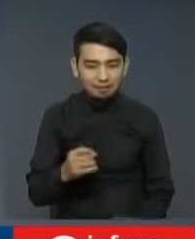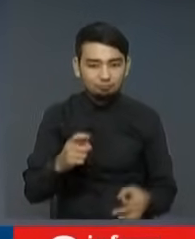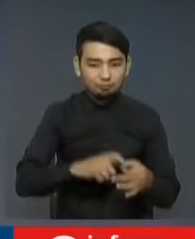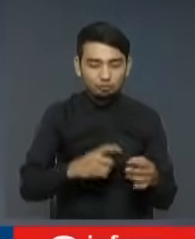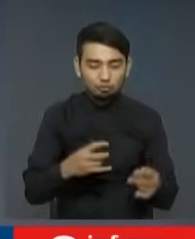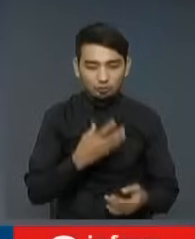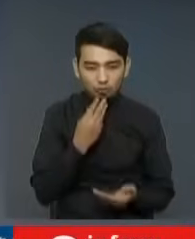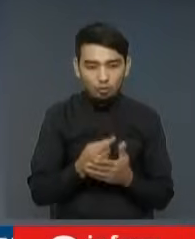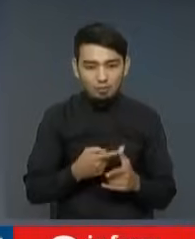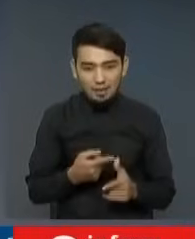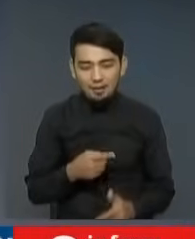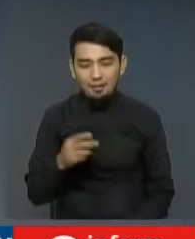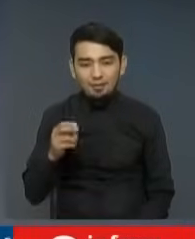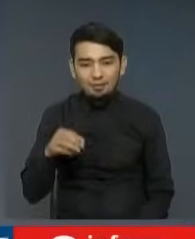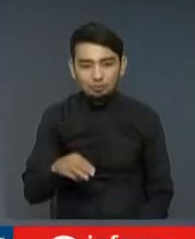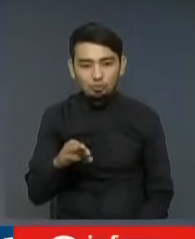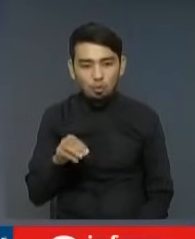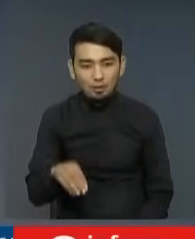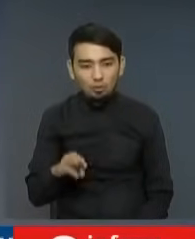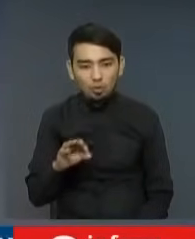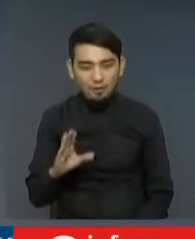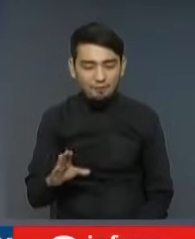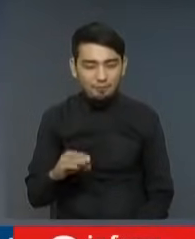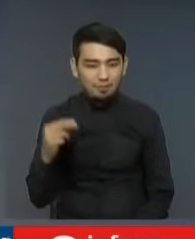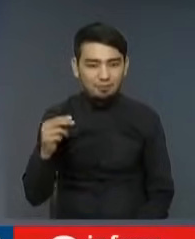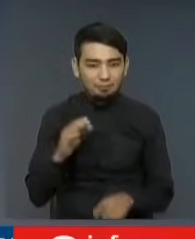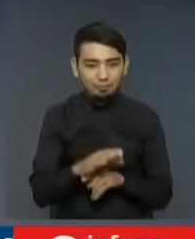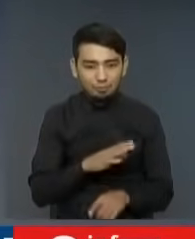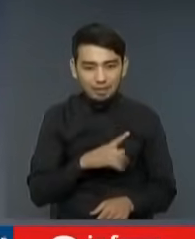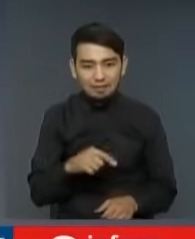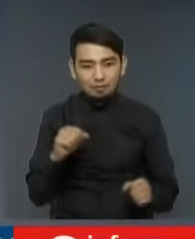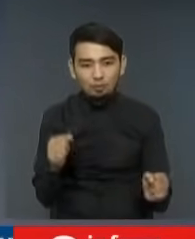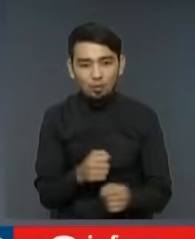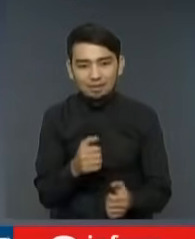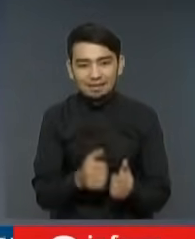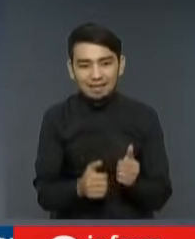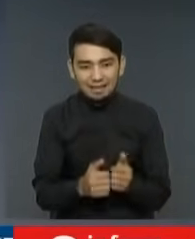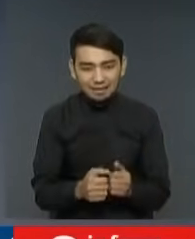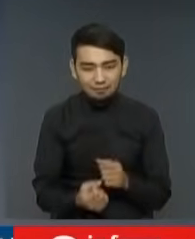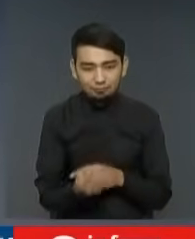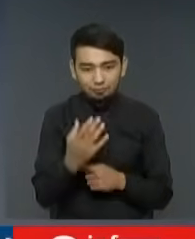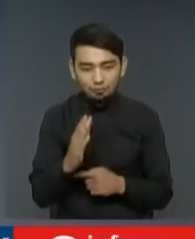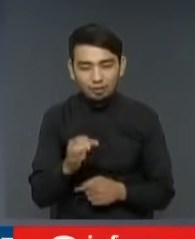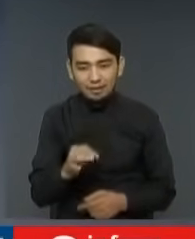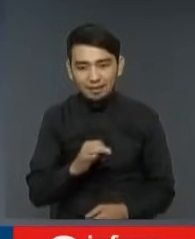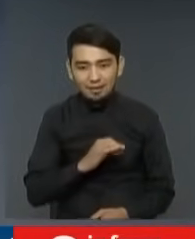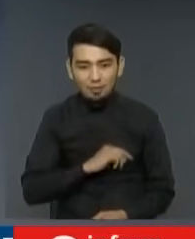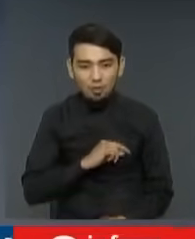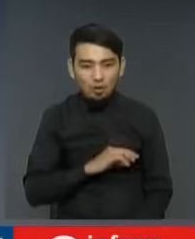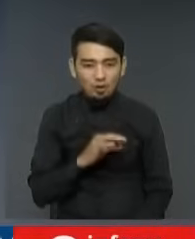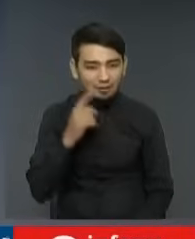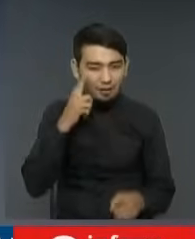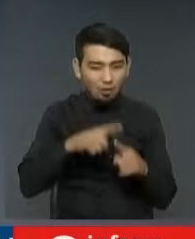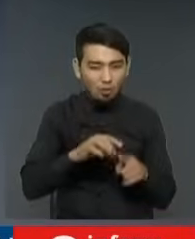закон подписал Касым-Жомарт Токаев. Кроме того, появится понятие средней скорости на дорогах и изменятся условия работы операторов